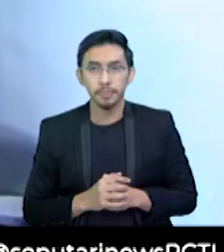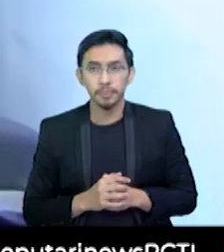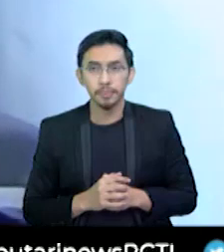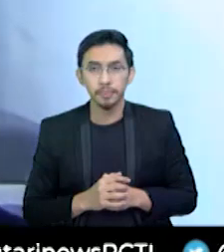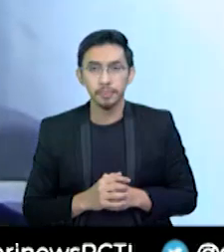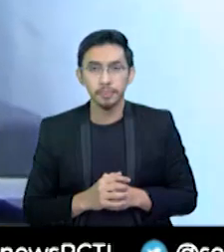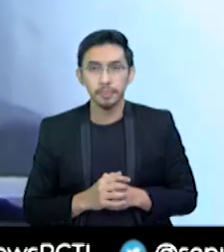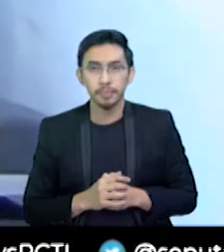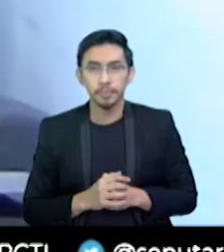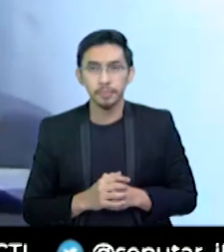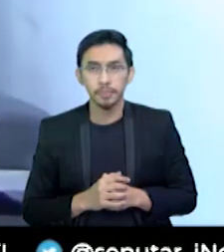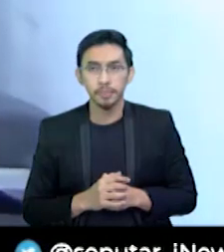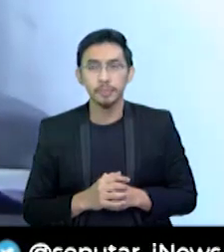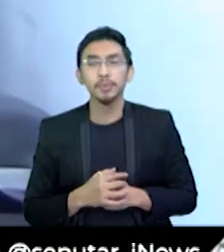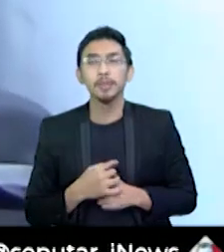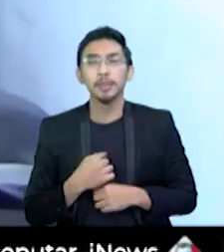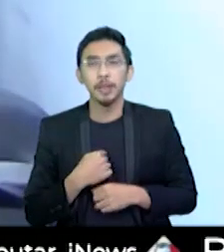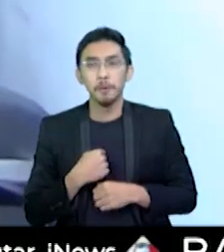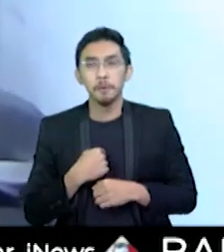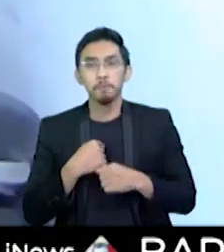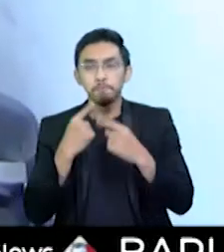Saya pribadi